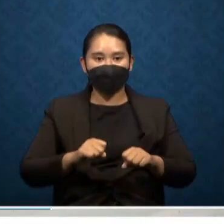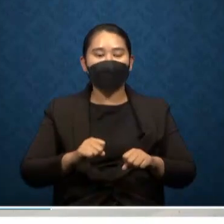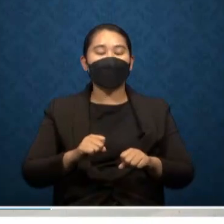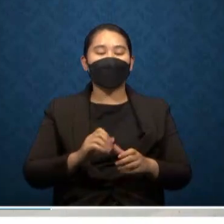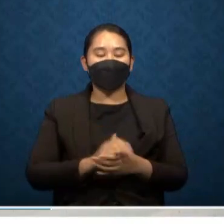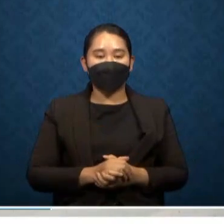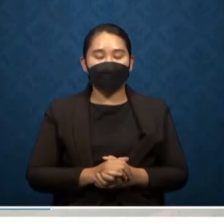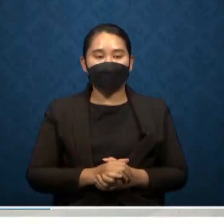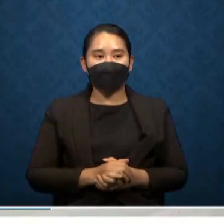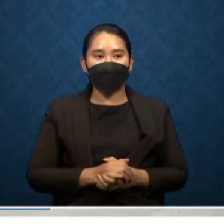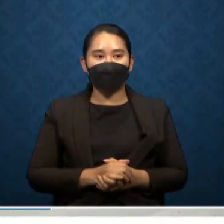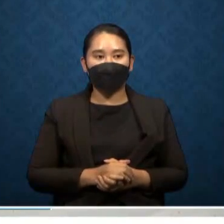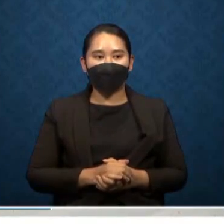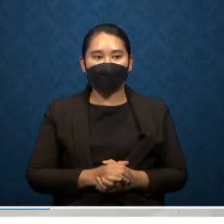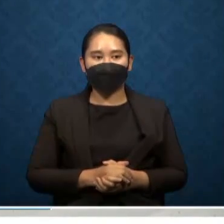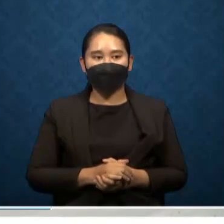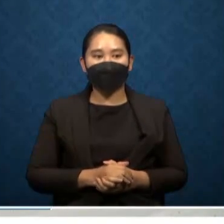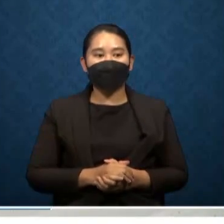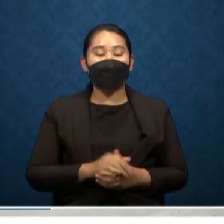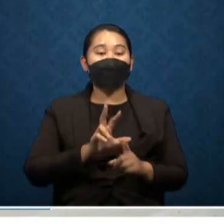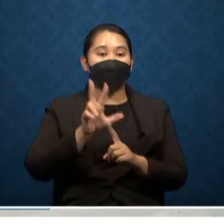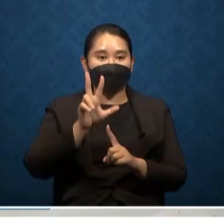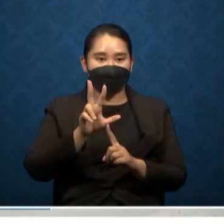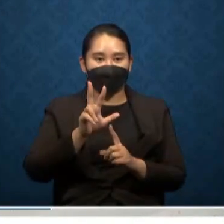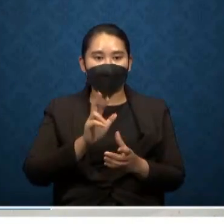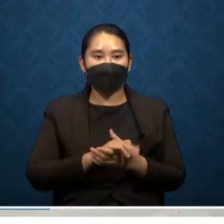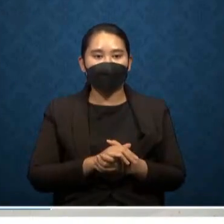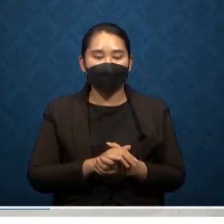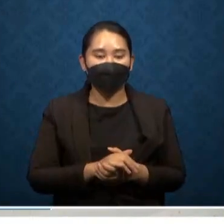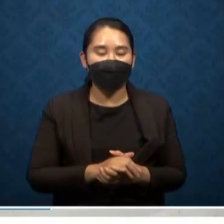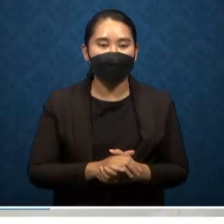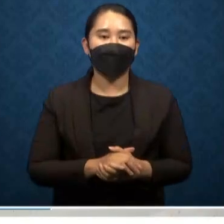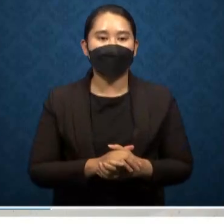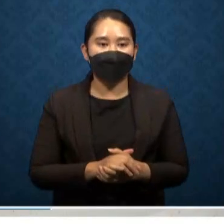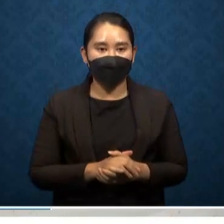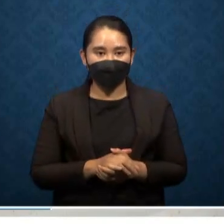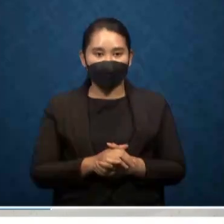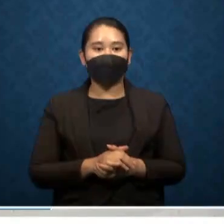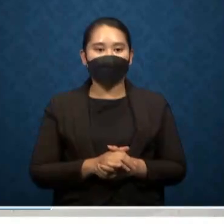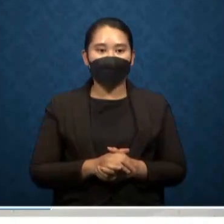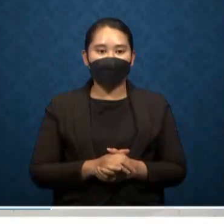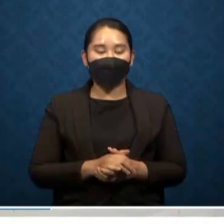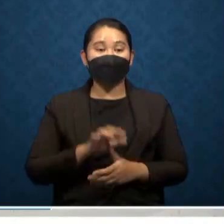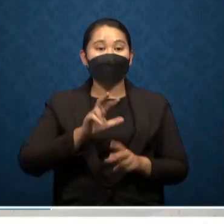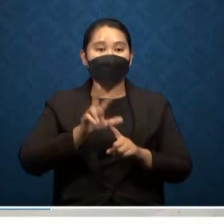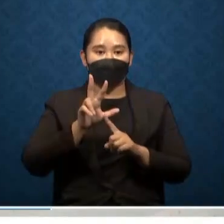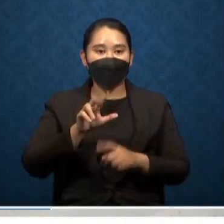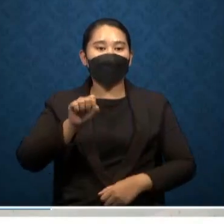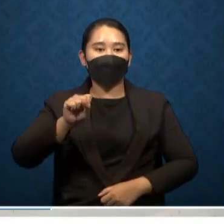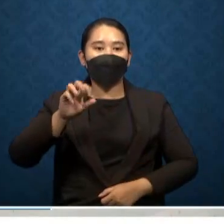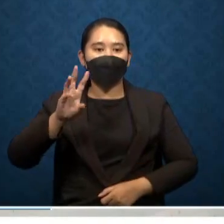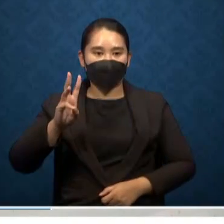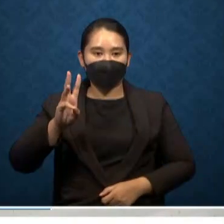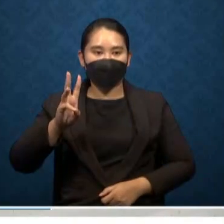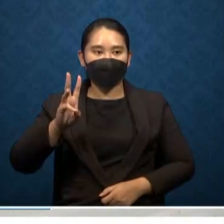นตรีนะครับส่วนประเด็นที่3นั้นก็เป็นประเด็นที่ท่านสมาชิกวุฒิสภานั้น